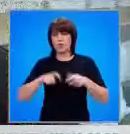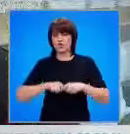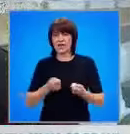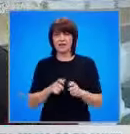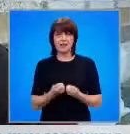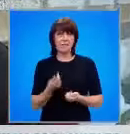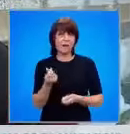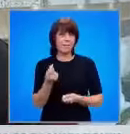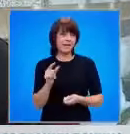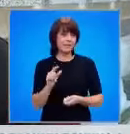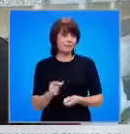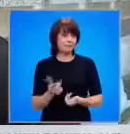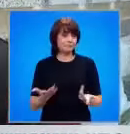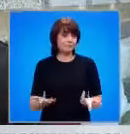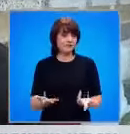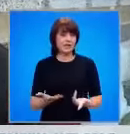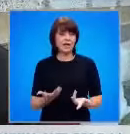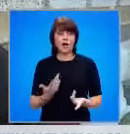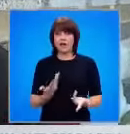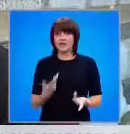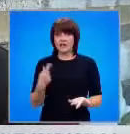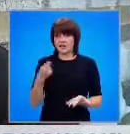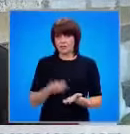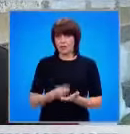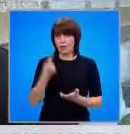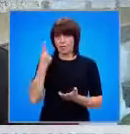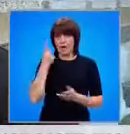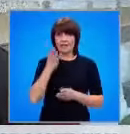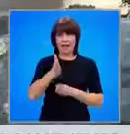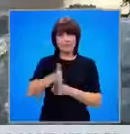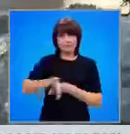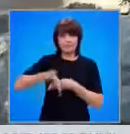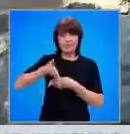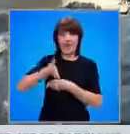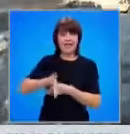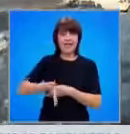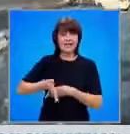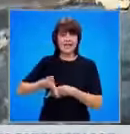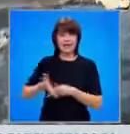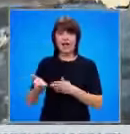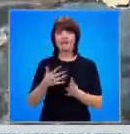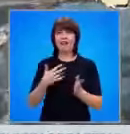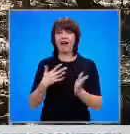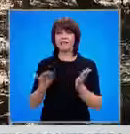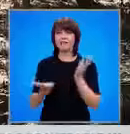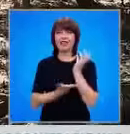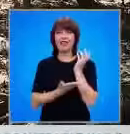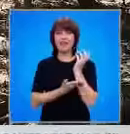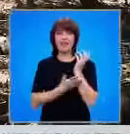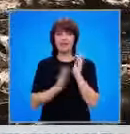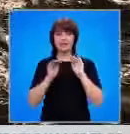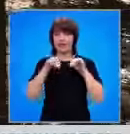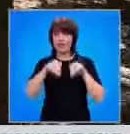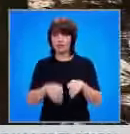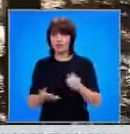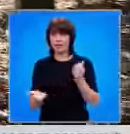Тия 375 лева, освен да си купа една резачка и тия всичките дървета, които са ми в двора, цяла зима може би имам да